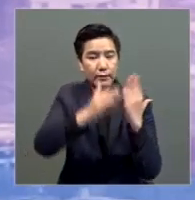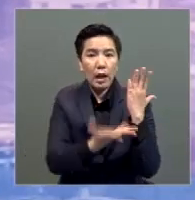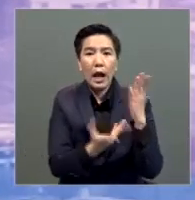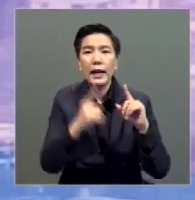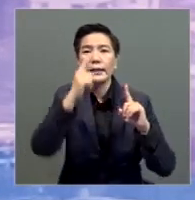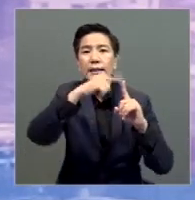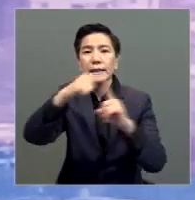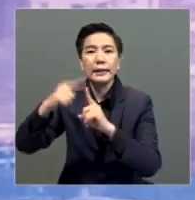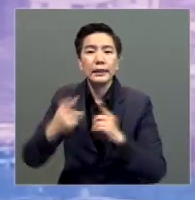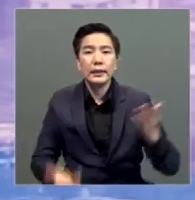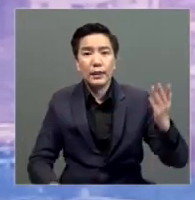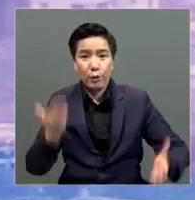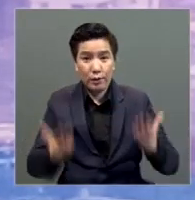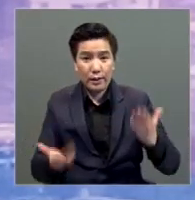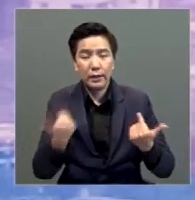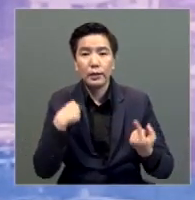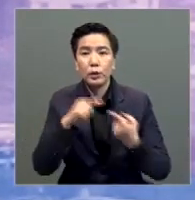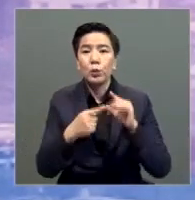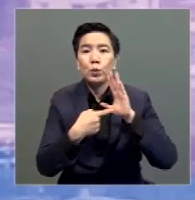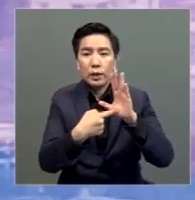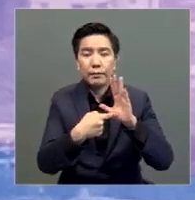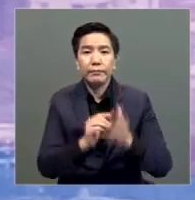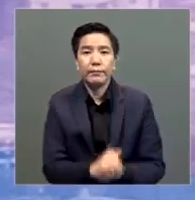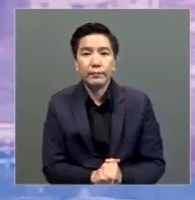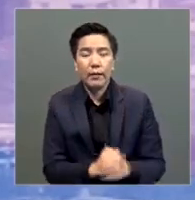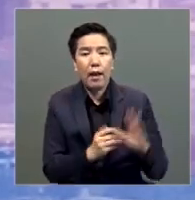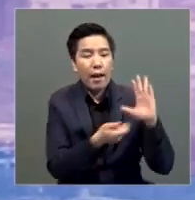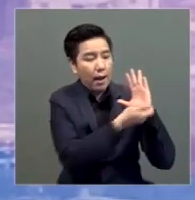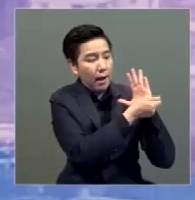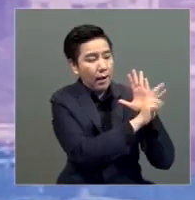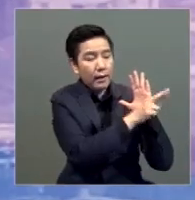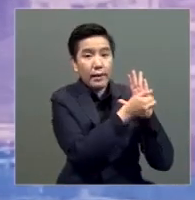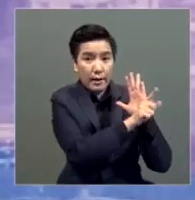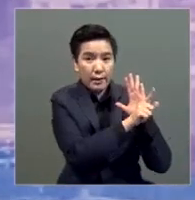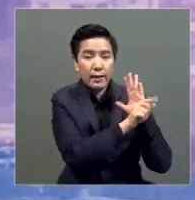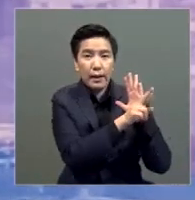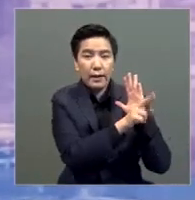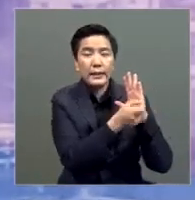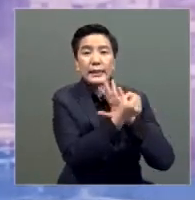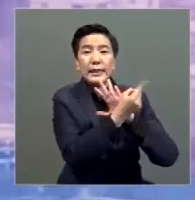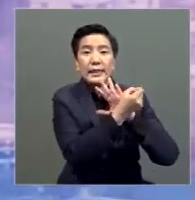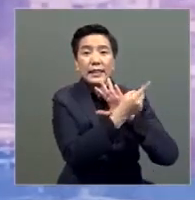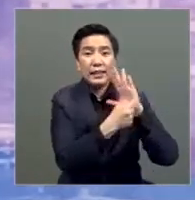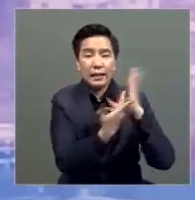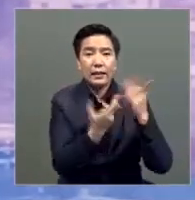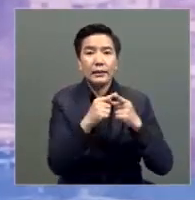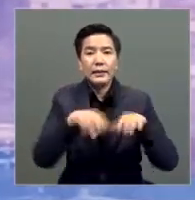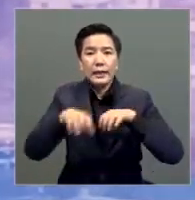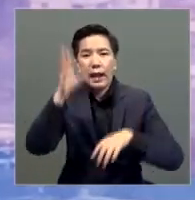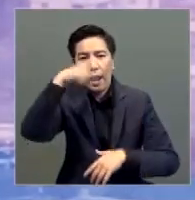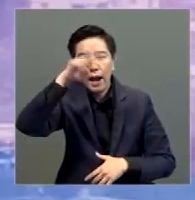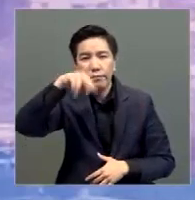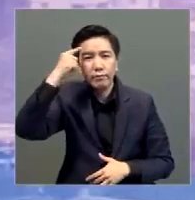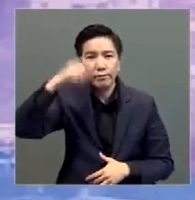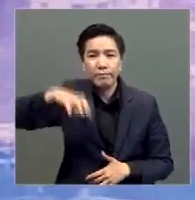ที่ไหนเช่นอรัญญประเทศศรีสะเกษอะไรก็แล้วแต่จัดที่เอกเ